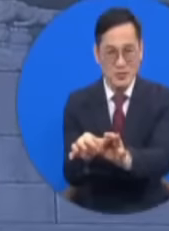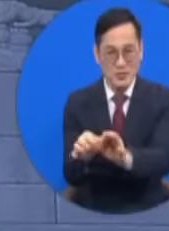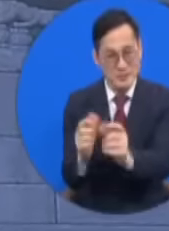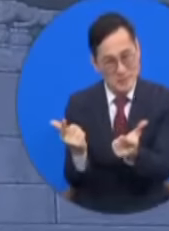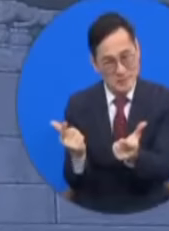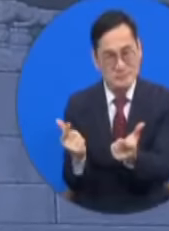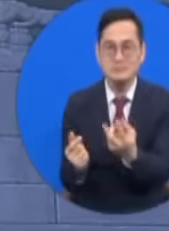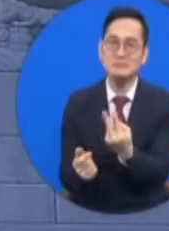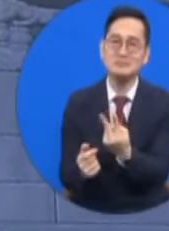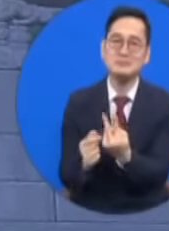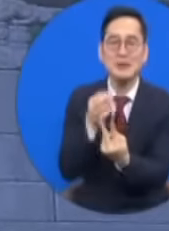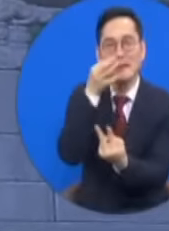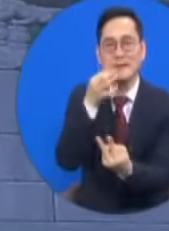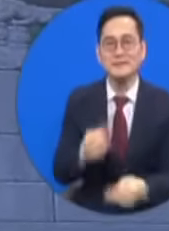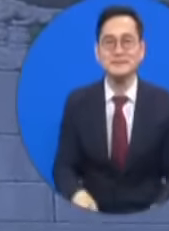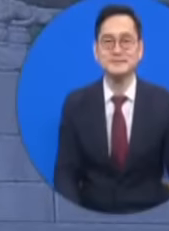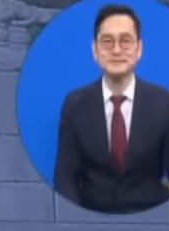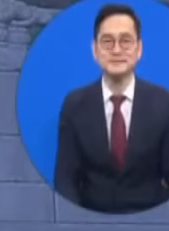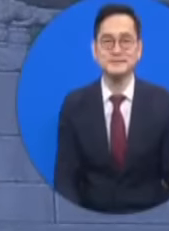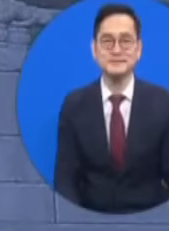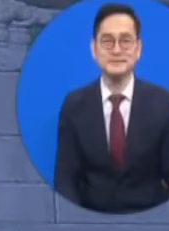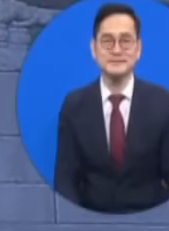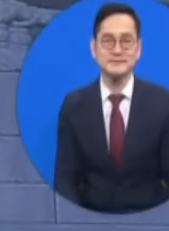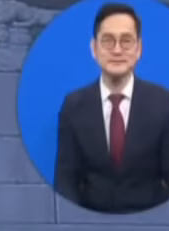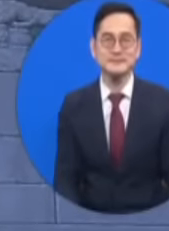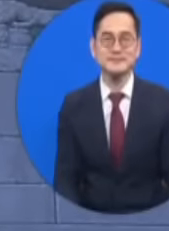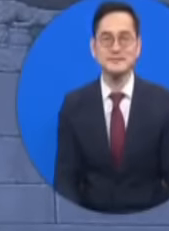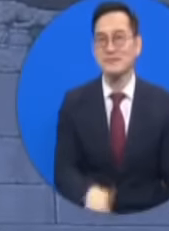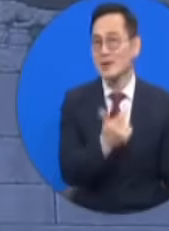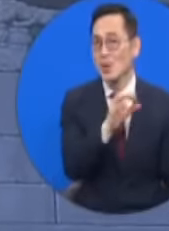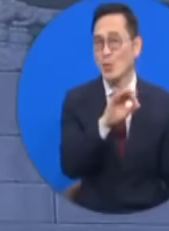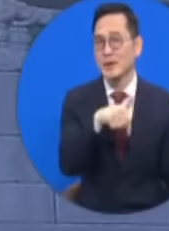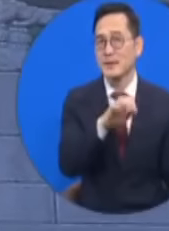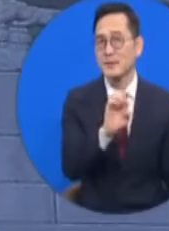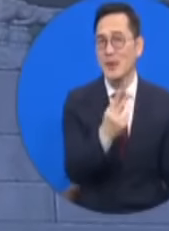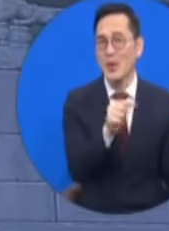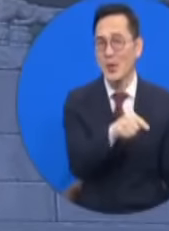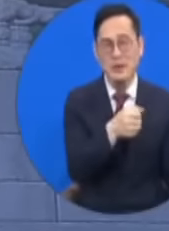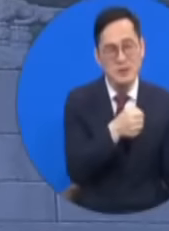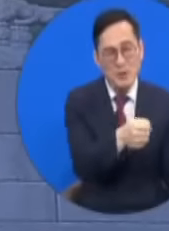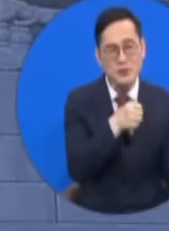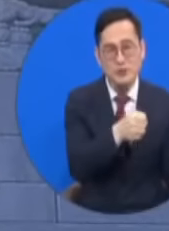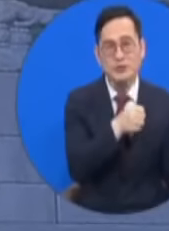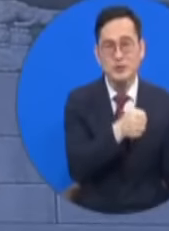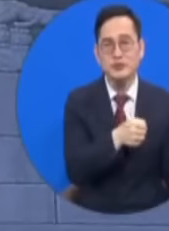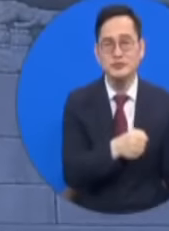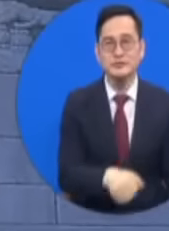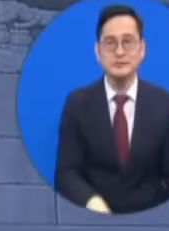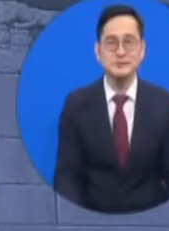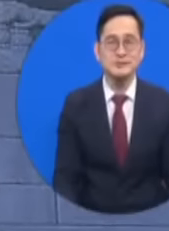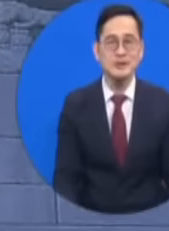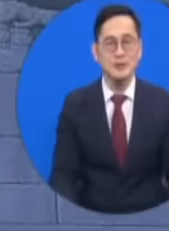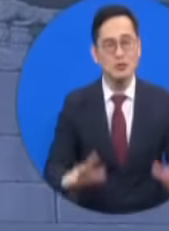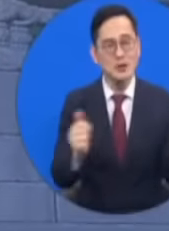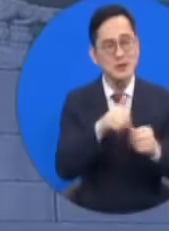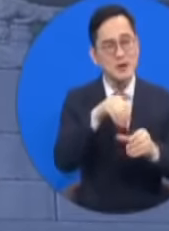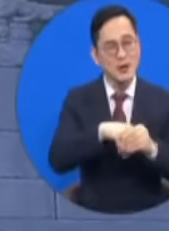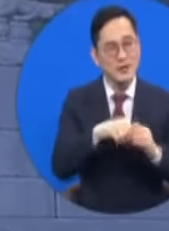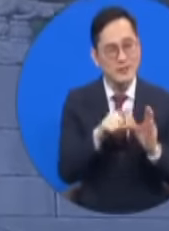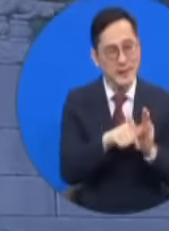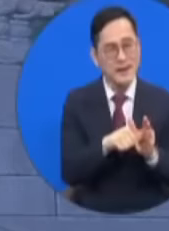선거 결과에 달렸다라고 봐도 무방할 것 같습니다. 홍익표 원내대표도 저희가 동행 인터뷰를 했습니다. 이번 총선의 가장